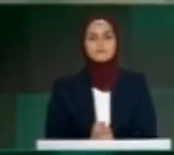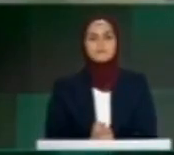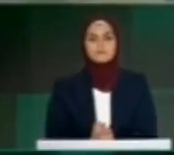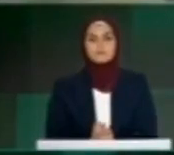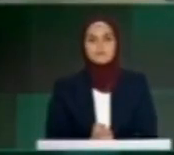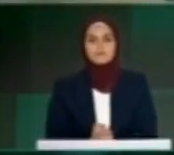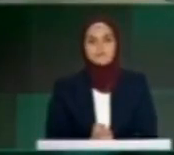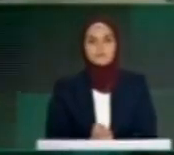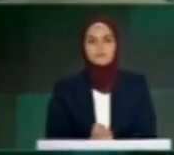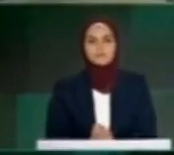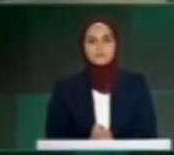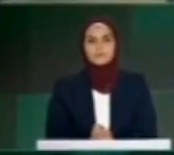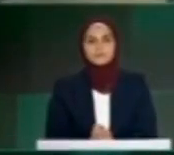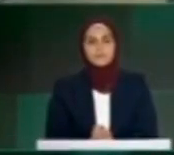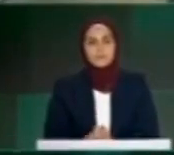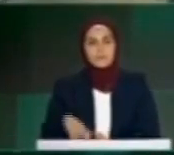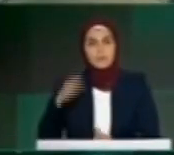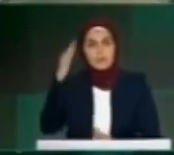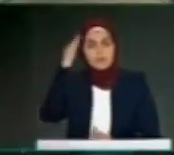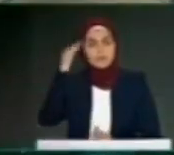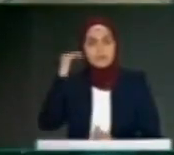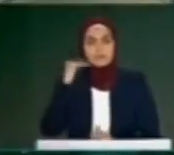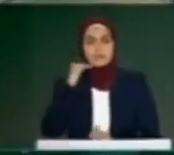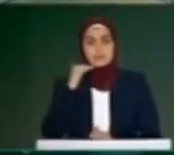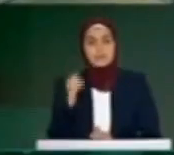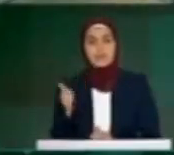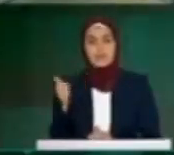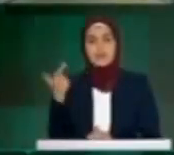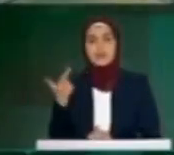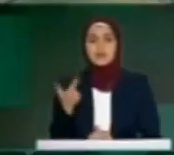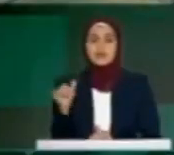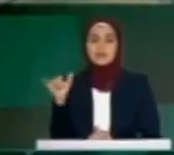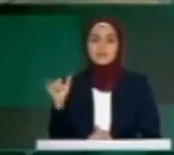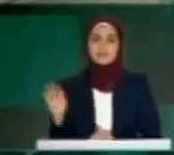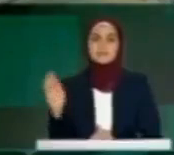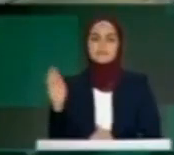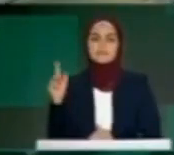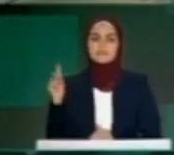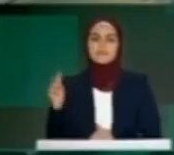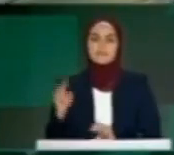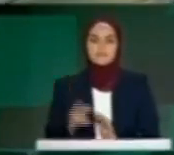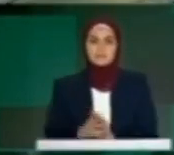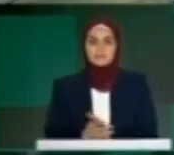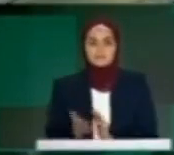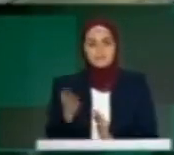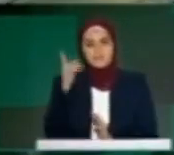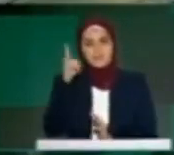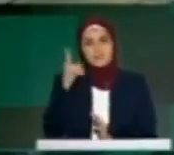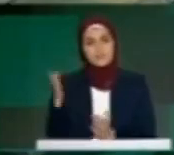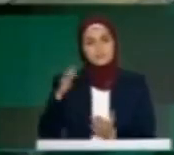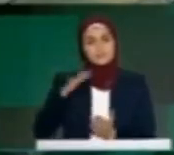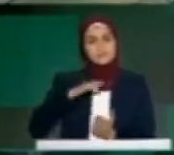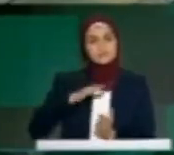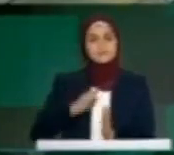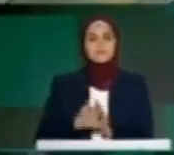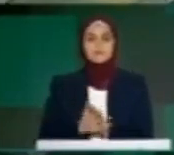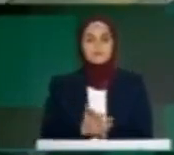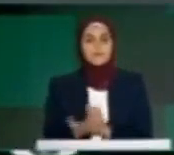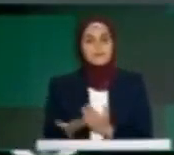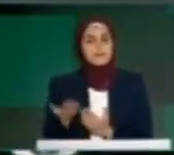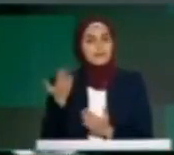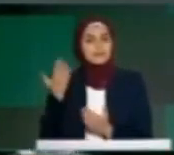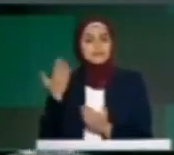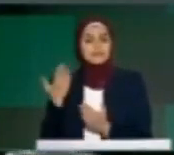السيده انيسه حسونه واحده من ايقونات العامه التطوعي بالخير في مصر توفى الله قبل توقعها